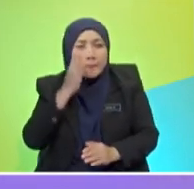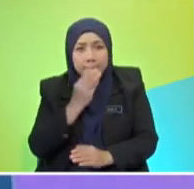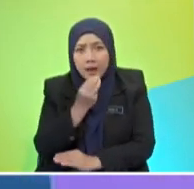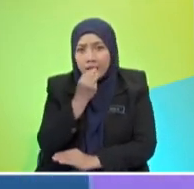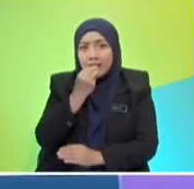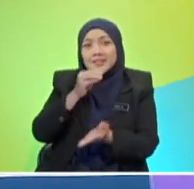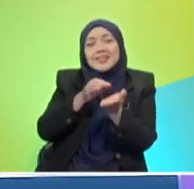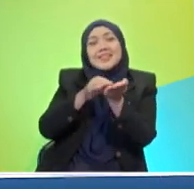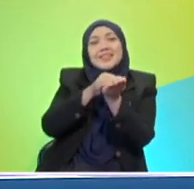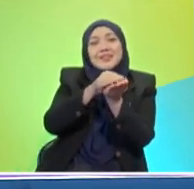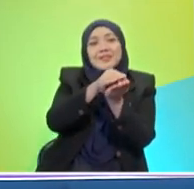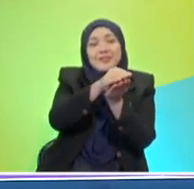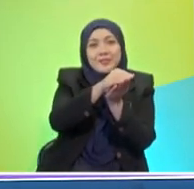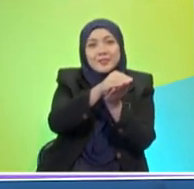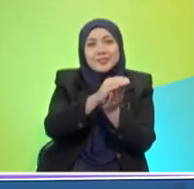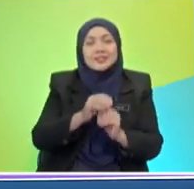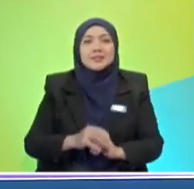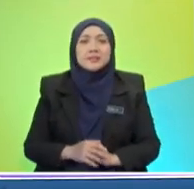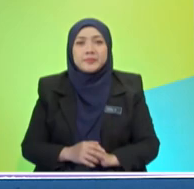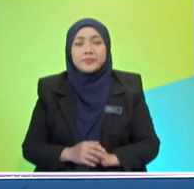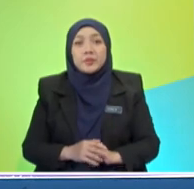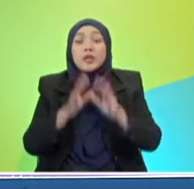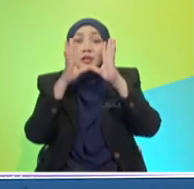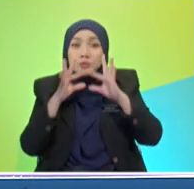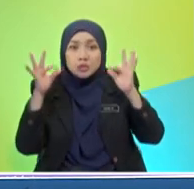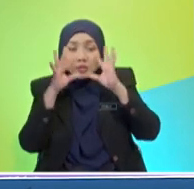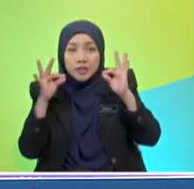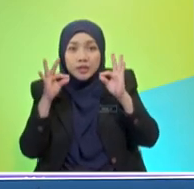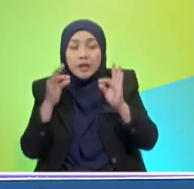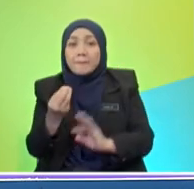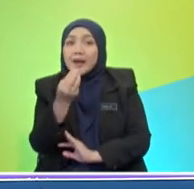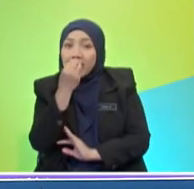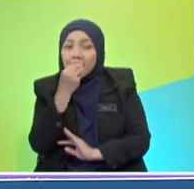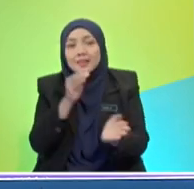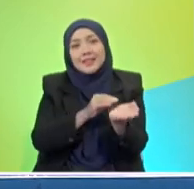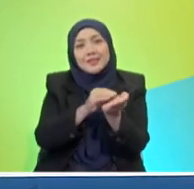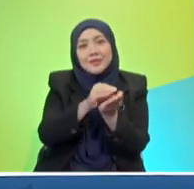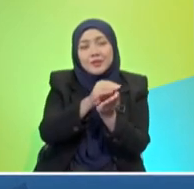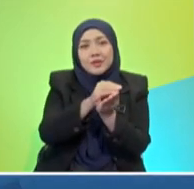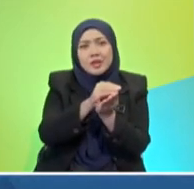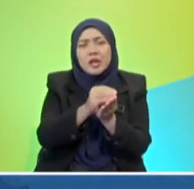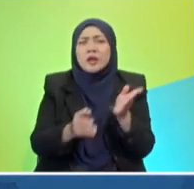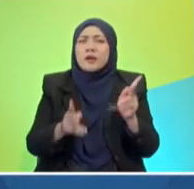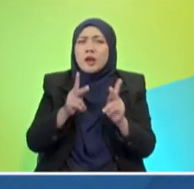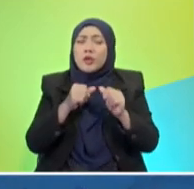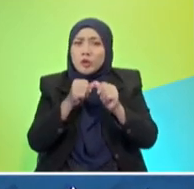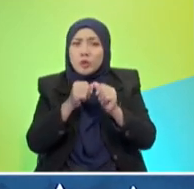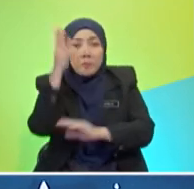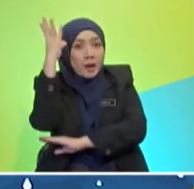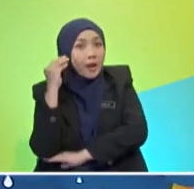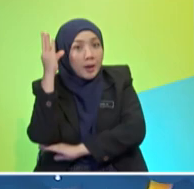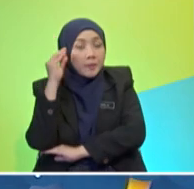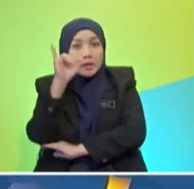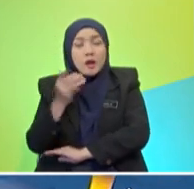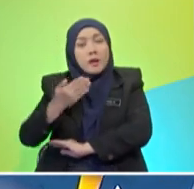cikgu. Betul. Kucing makan tikus kerana mengikut pengalaman yang lalu yang